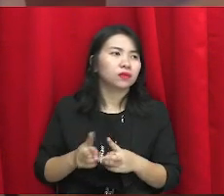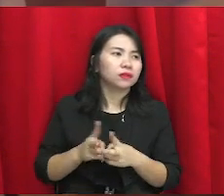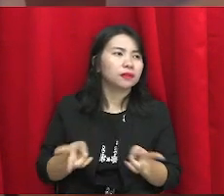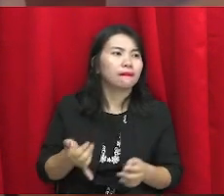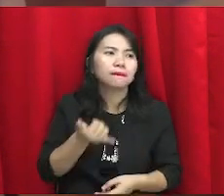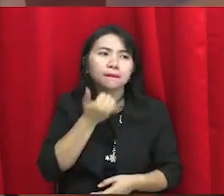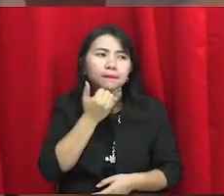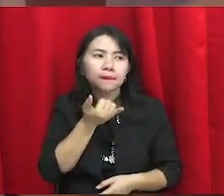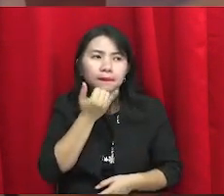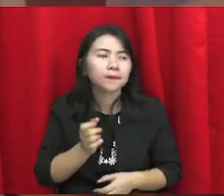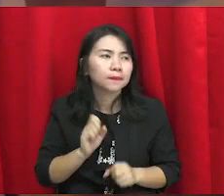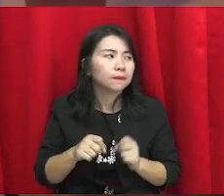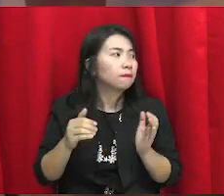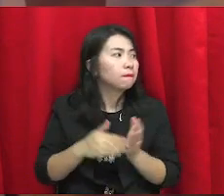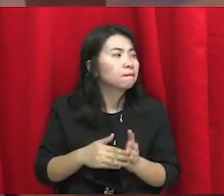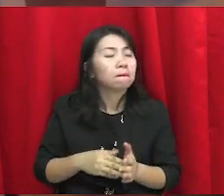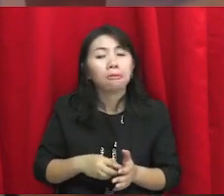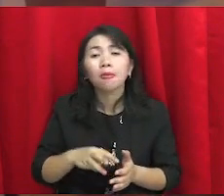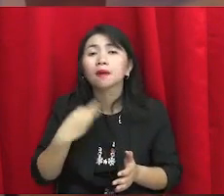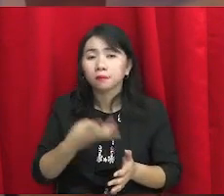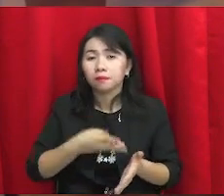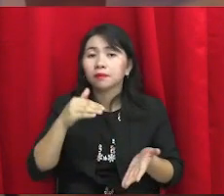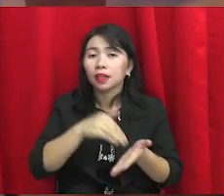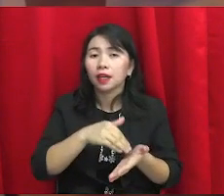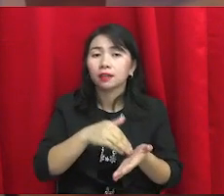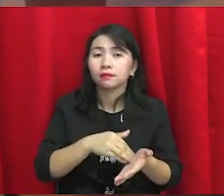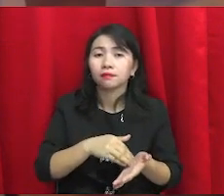You see? Itutumba yung iyong